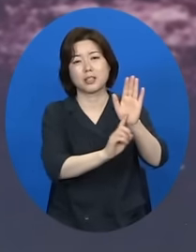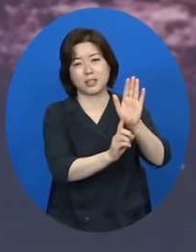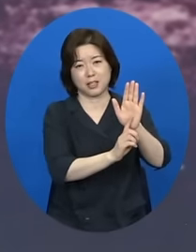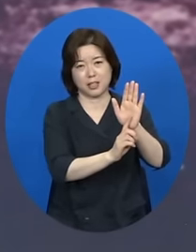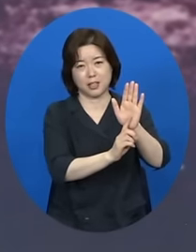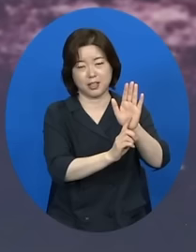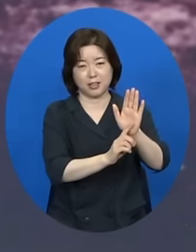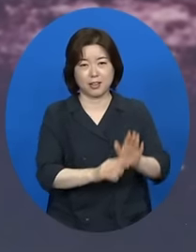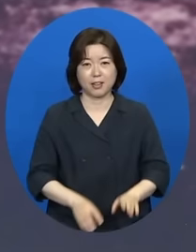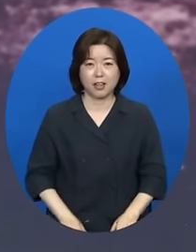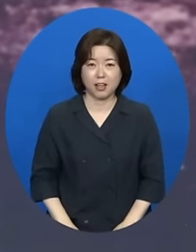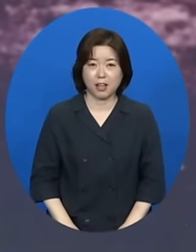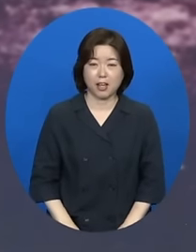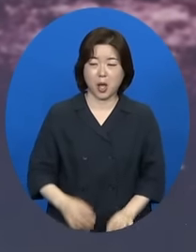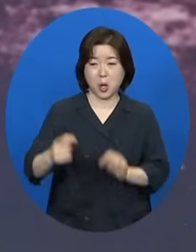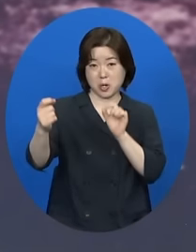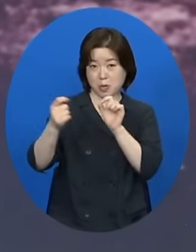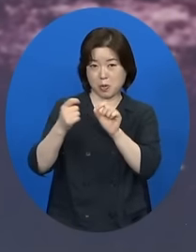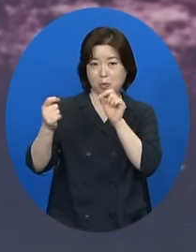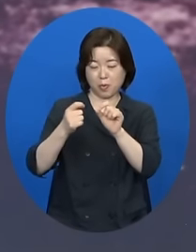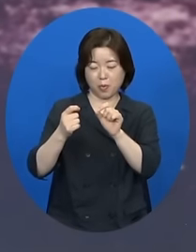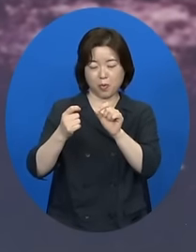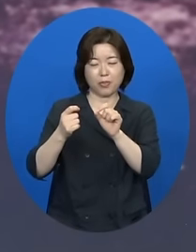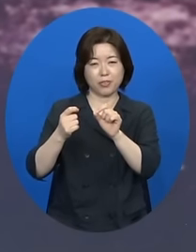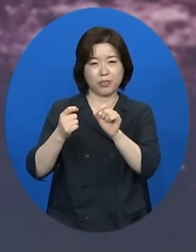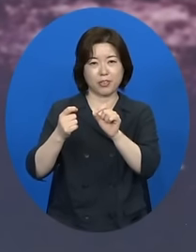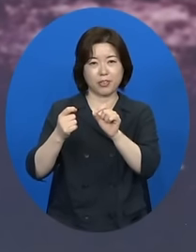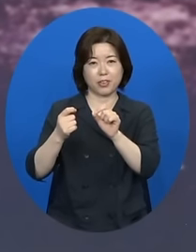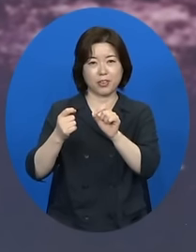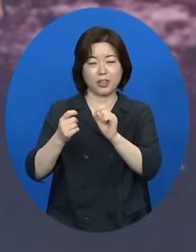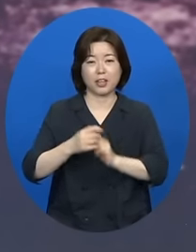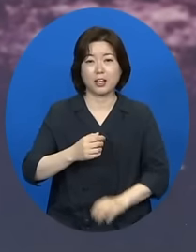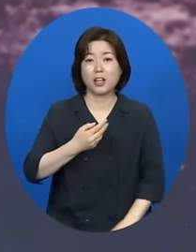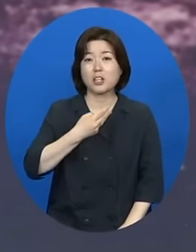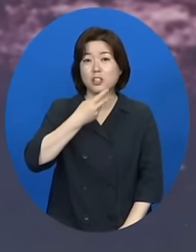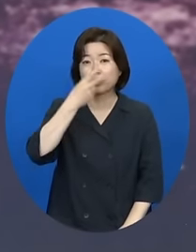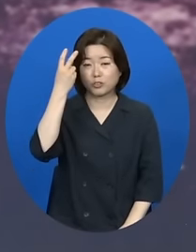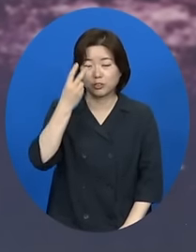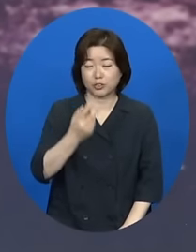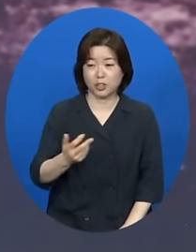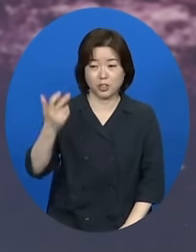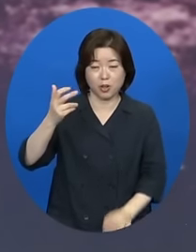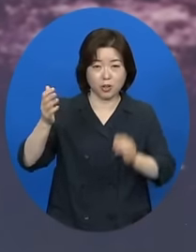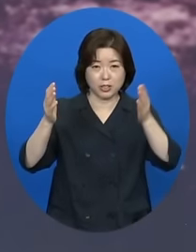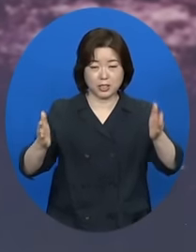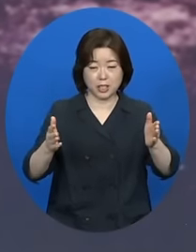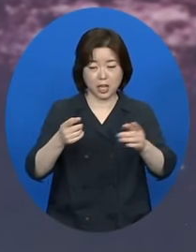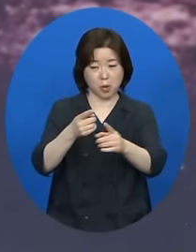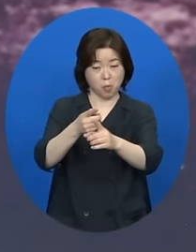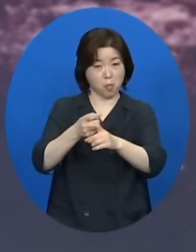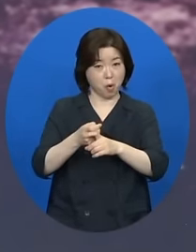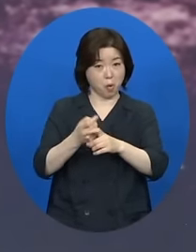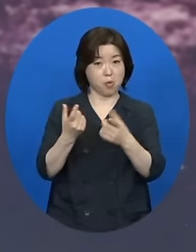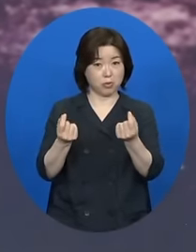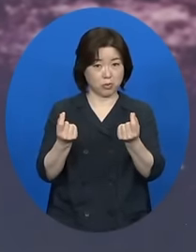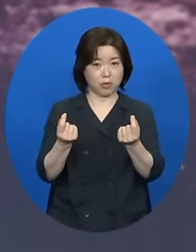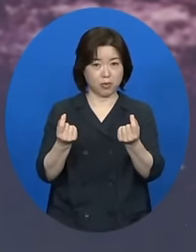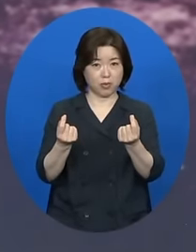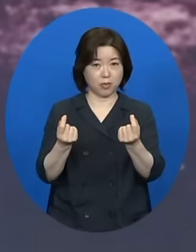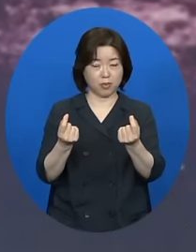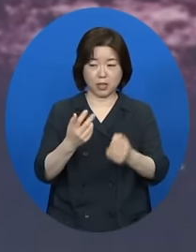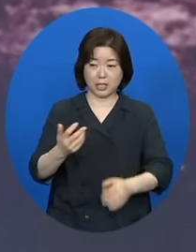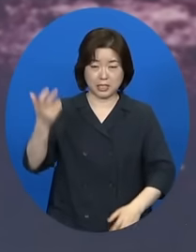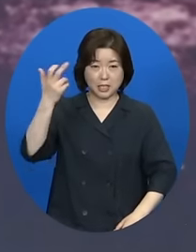generation. 머지않아 우리가 이제 살펴보겠지만 요셉과 형들 사이는 완전 원수가 됩니다.